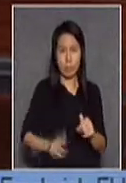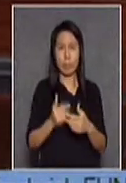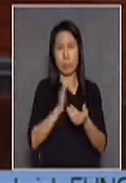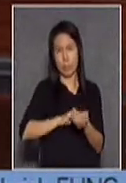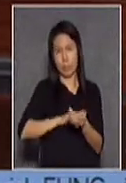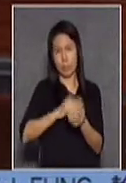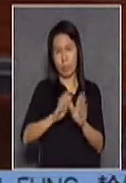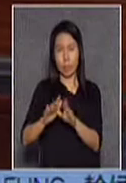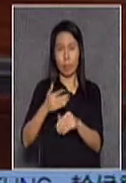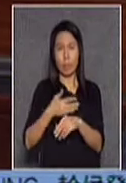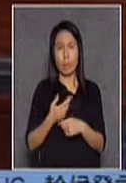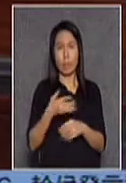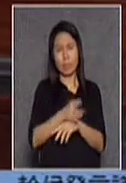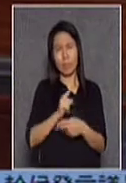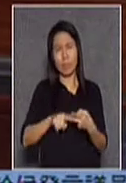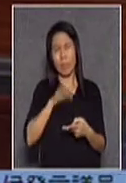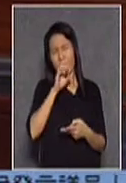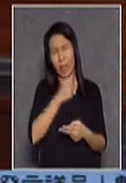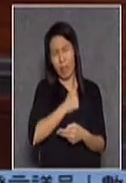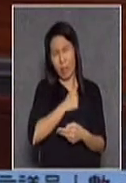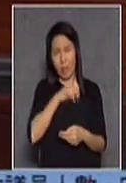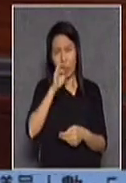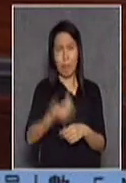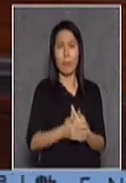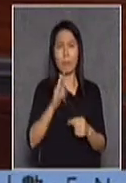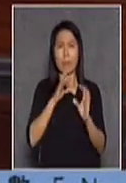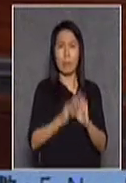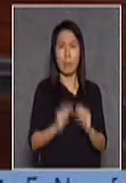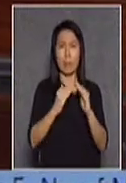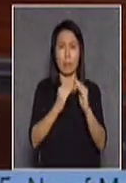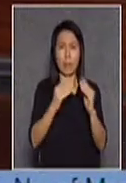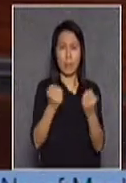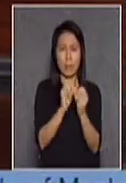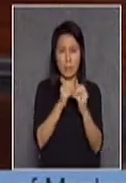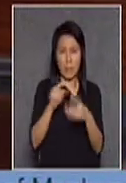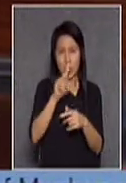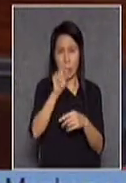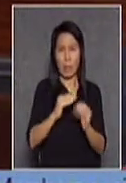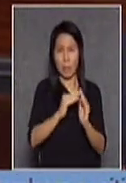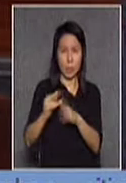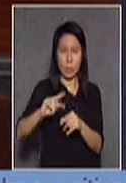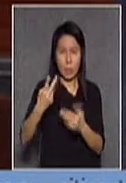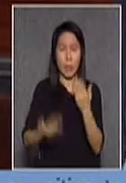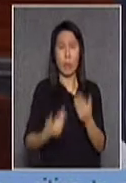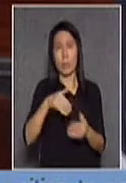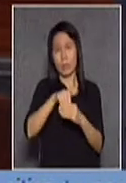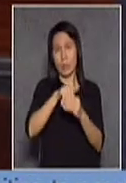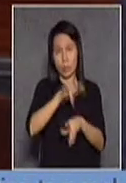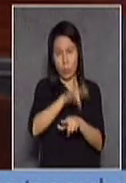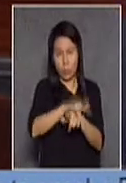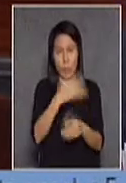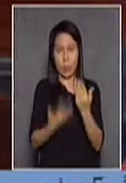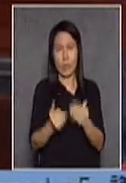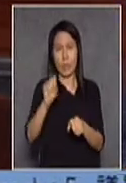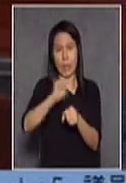好多社工咧係叫曬救命嘅，為咗呢啲嘅人士嘅家庭嘅問題咧，要調遷啊，要呢個申請綜援啊，要呢個加護啊等